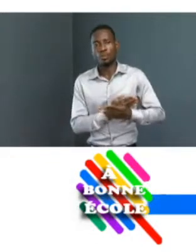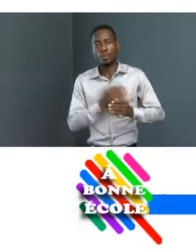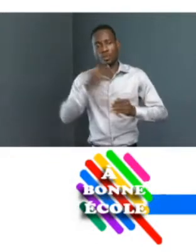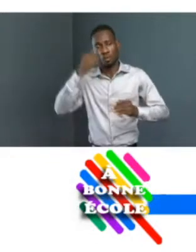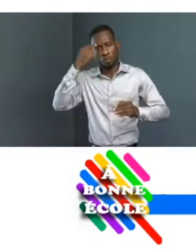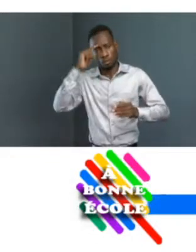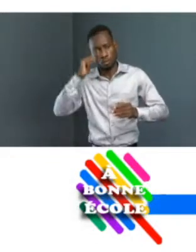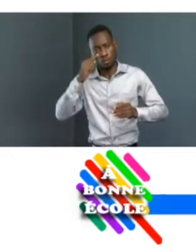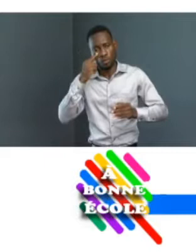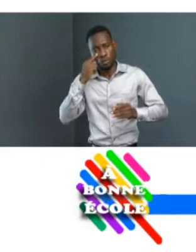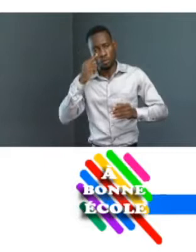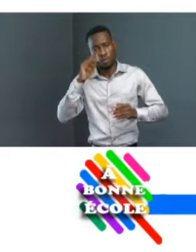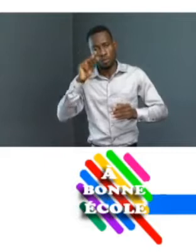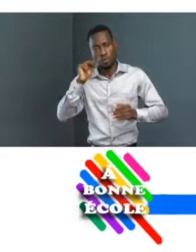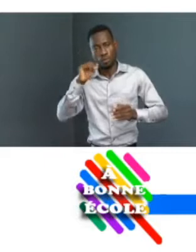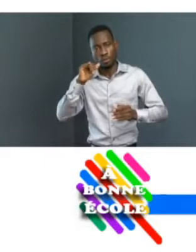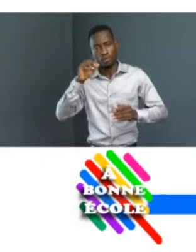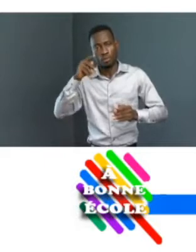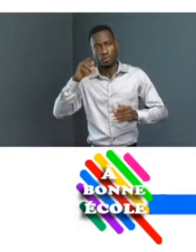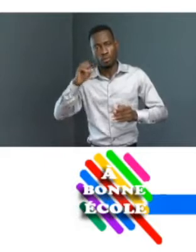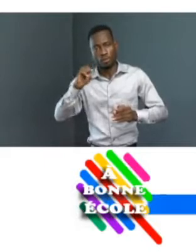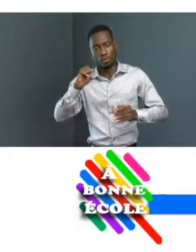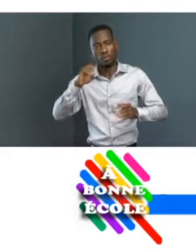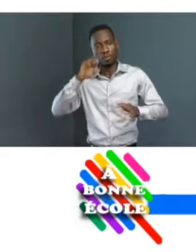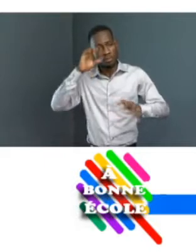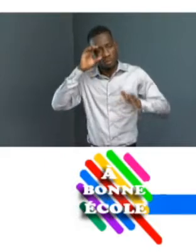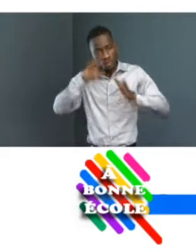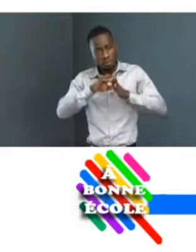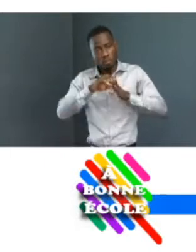Pour un œil myope, l'image